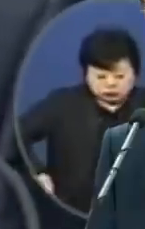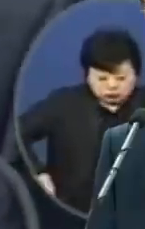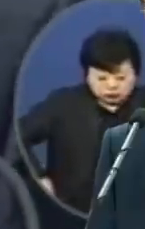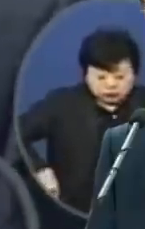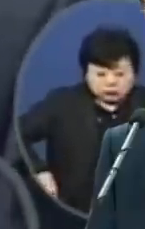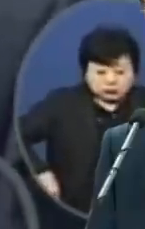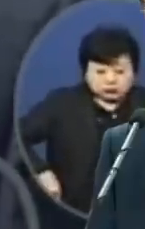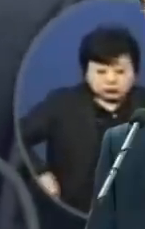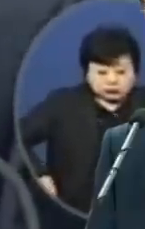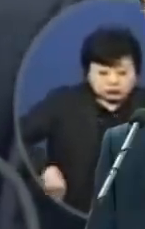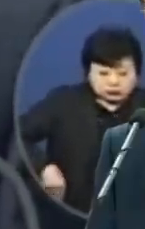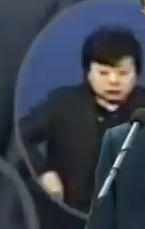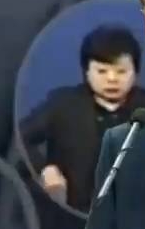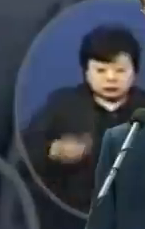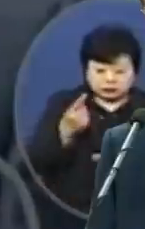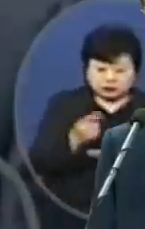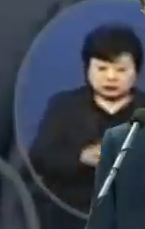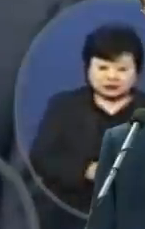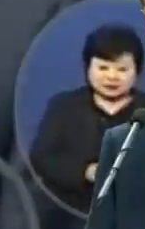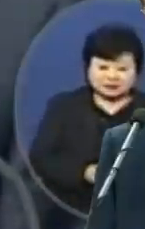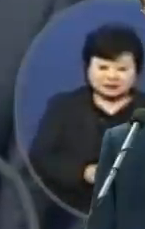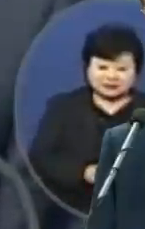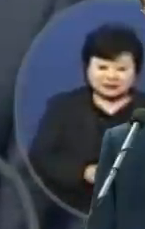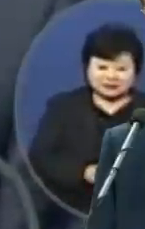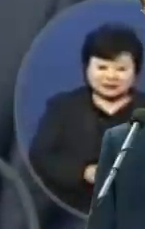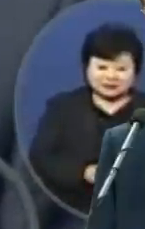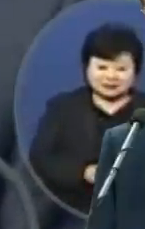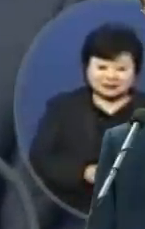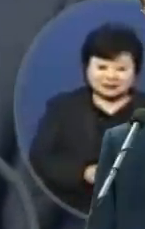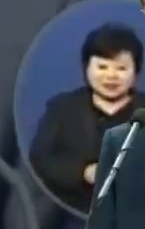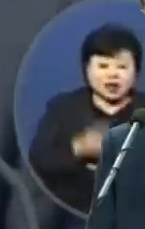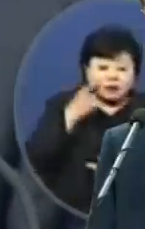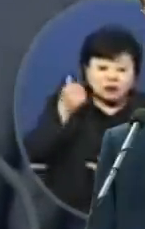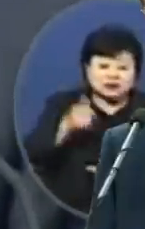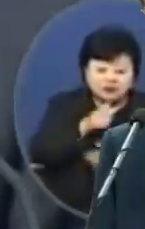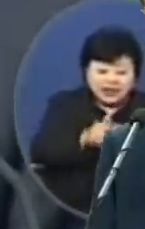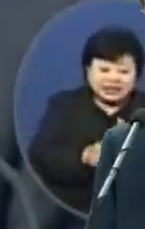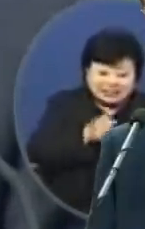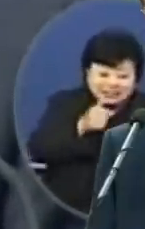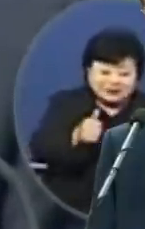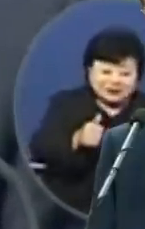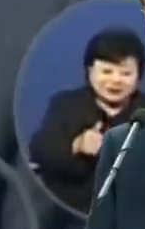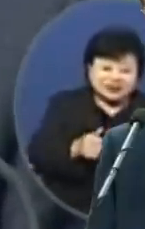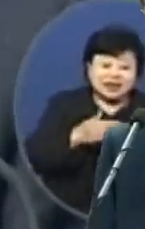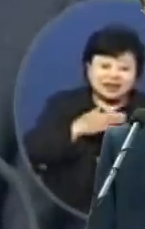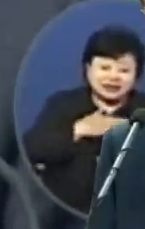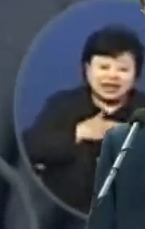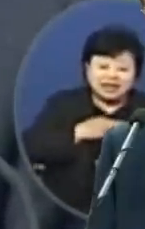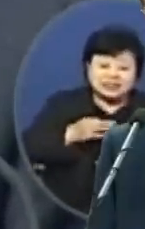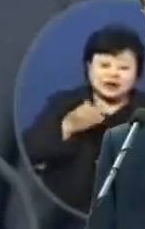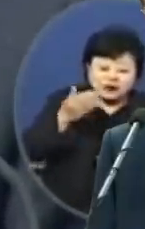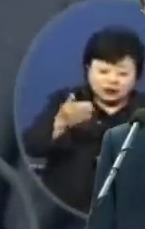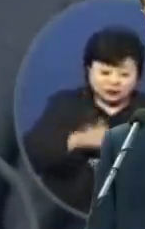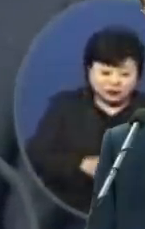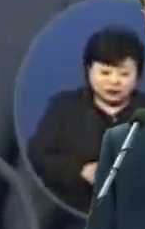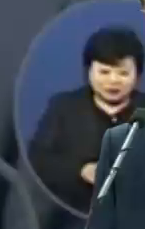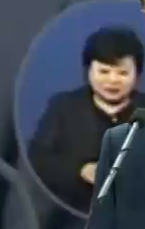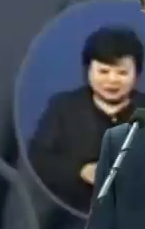좀 까불까불하고 한 사람이 나와가지고서 목사님 그 하나님이 바로 나를 사용하면 어떻게